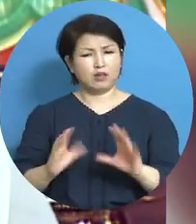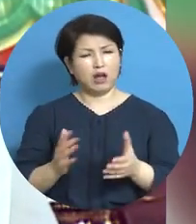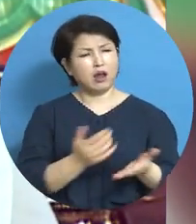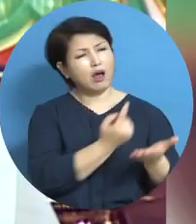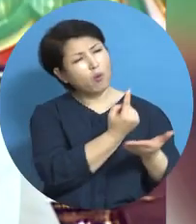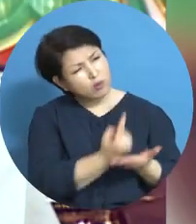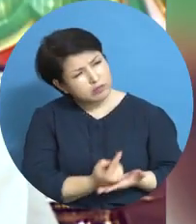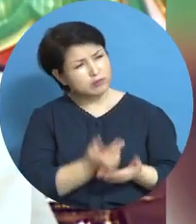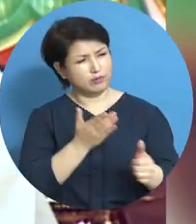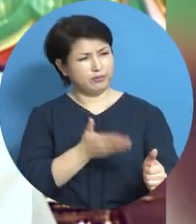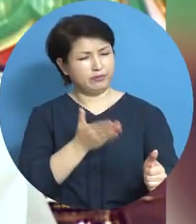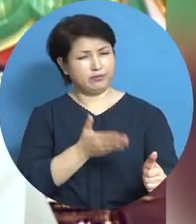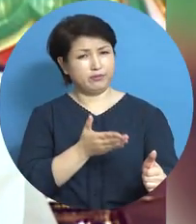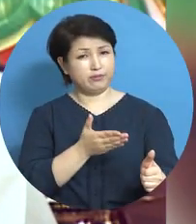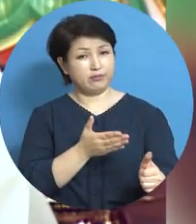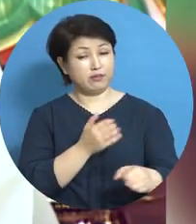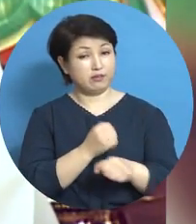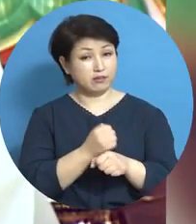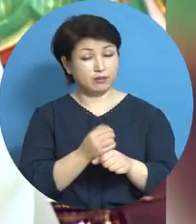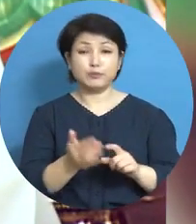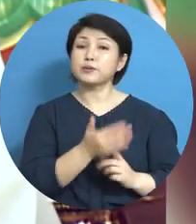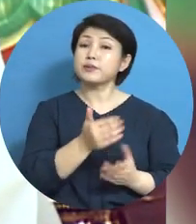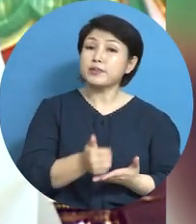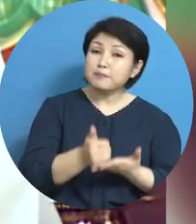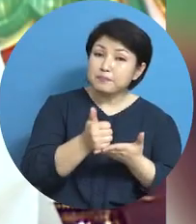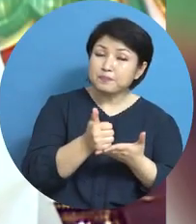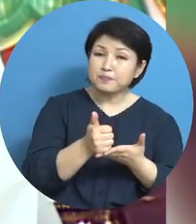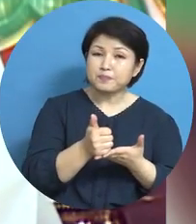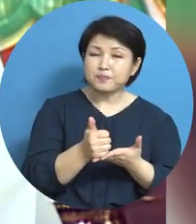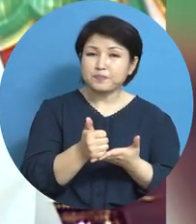이렇게 청을 하니까 부처님께서